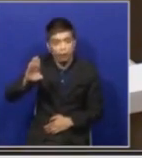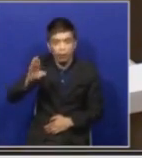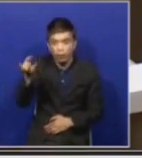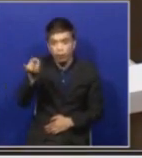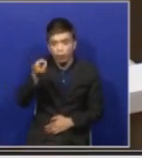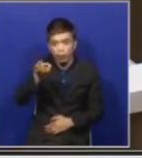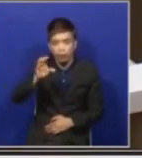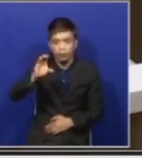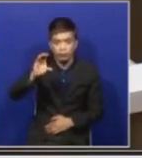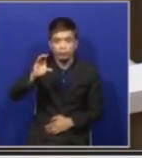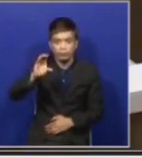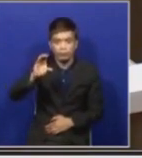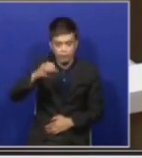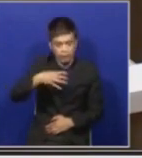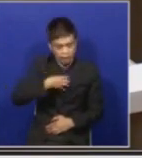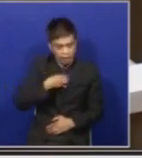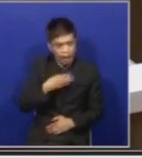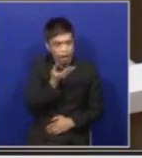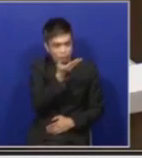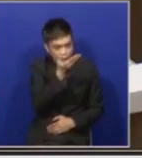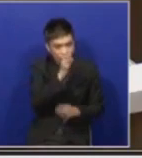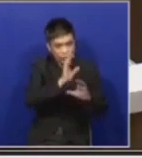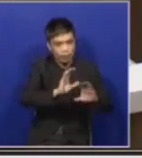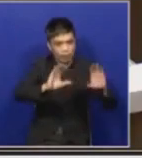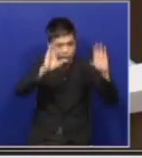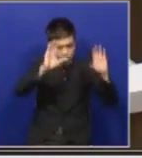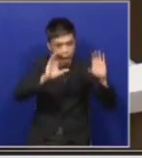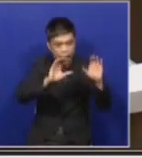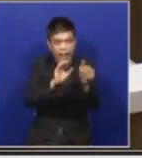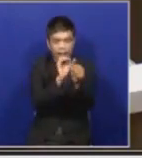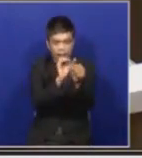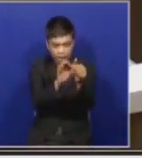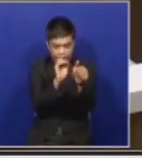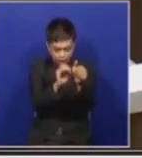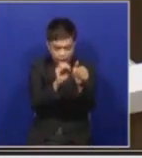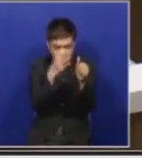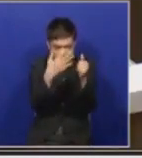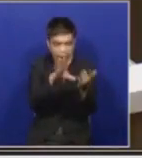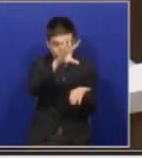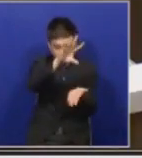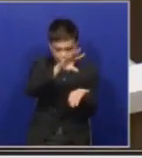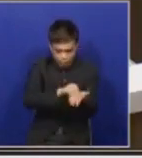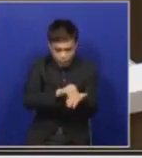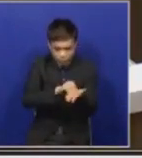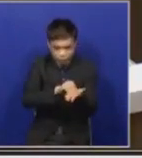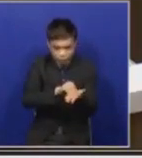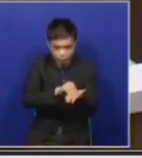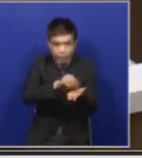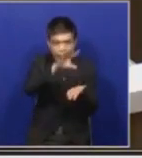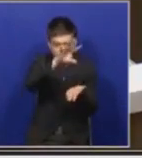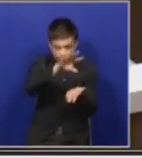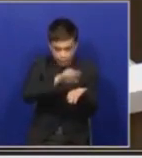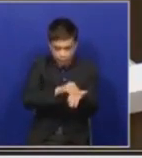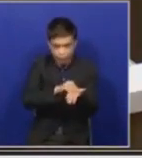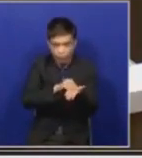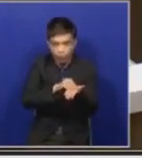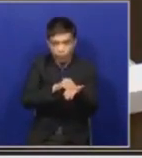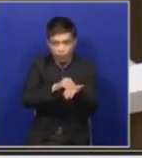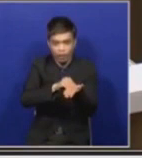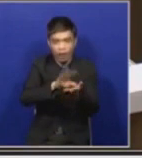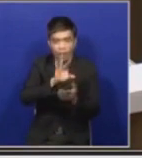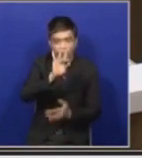จึงขอที่จะให้รัฐบาลได้รับข้อสังเกตของผมไปโดยนำเงินจำนว